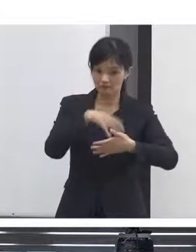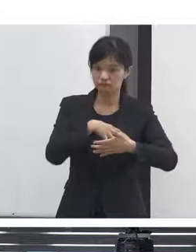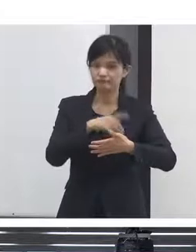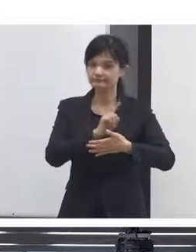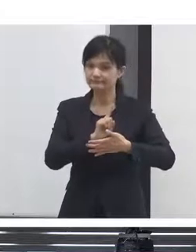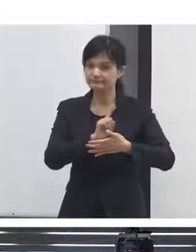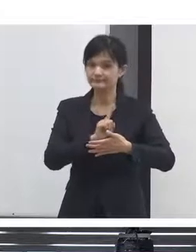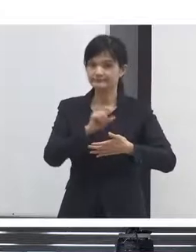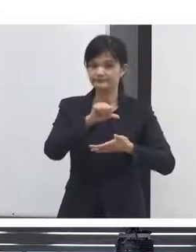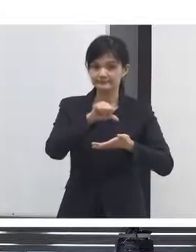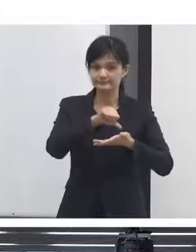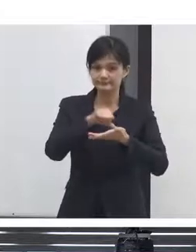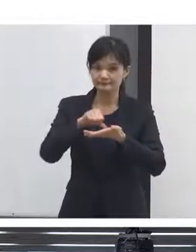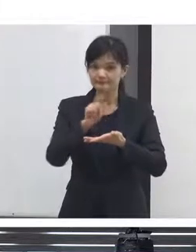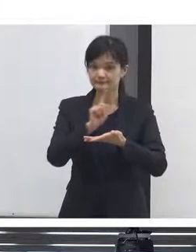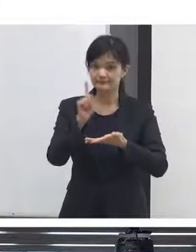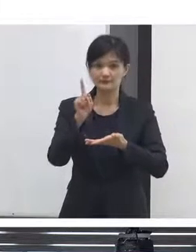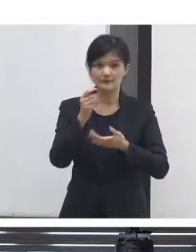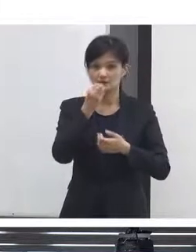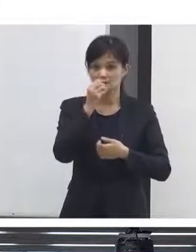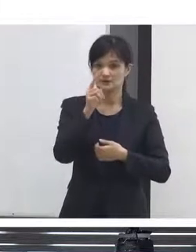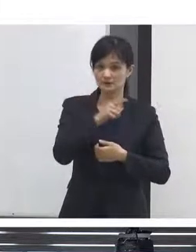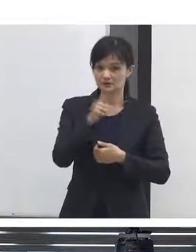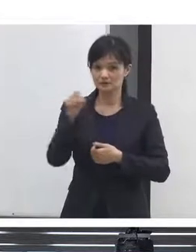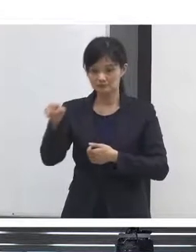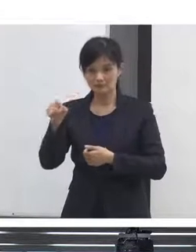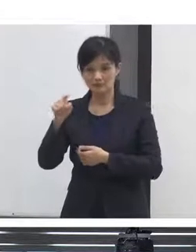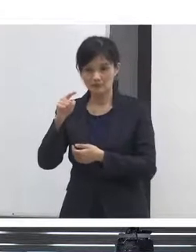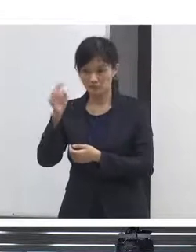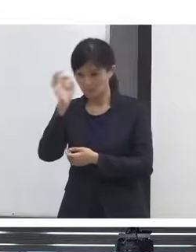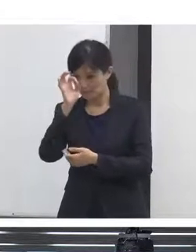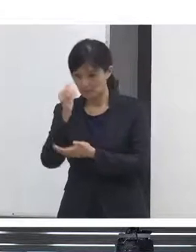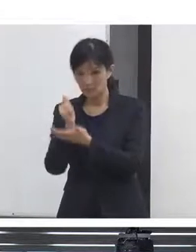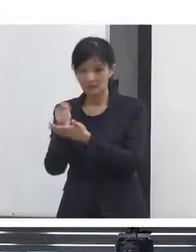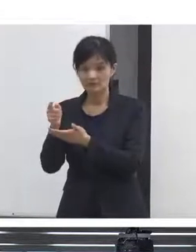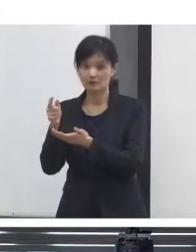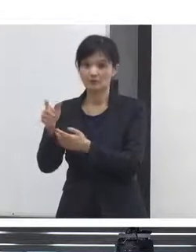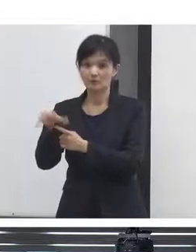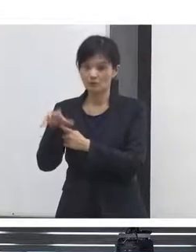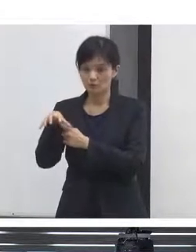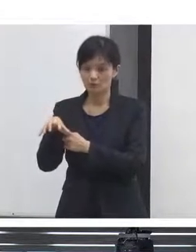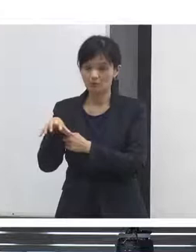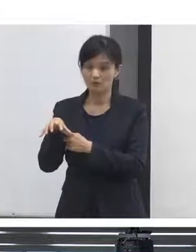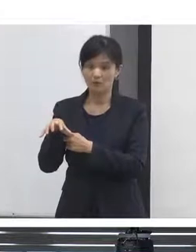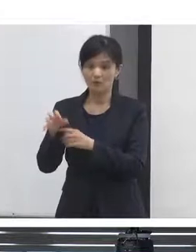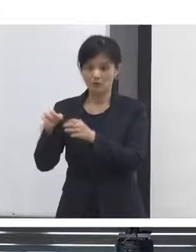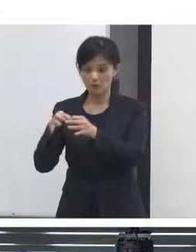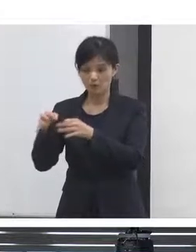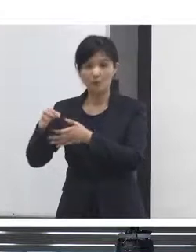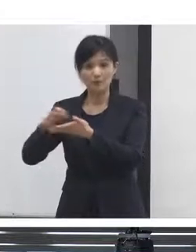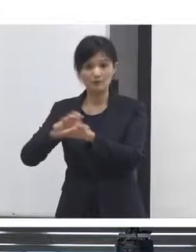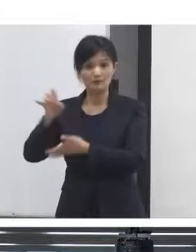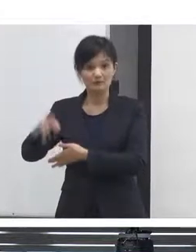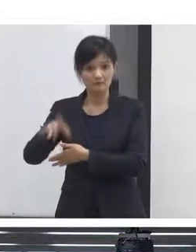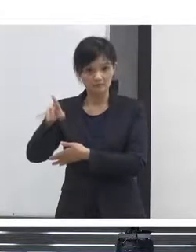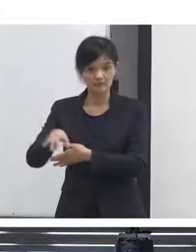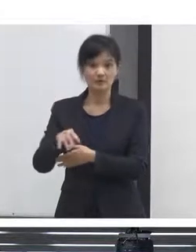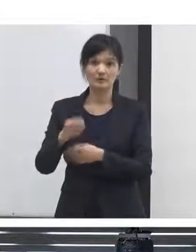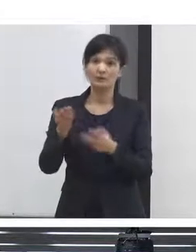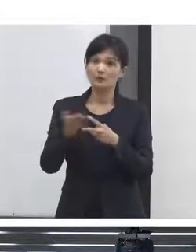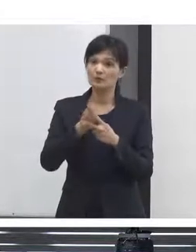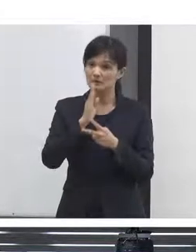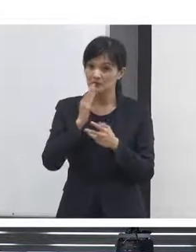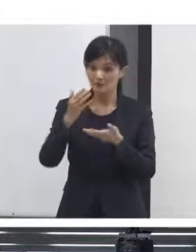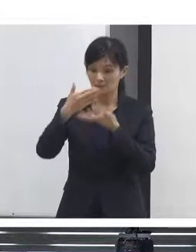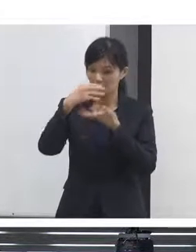产品能够对应上的时候，我们就可以用食材来查询农产品，然后就可以告诉他这个农产品在哪一个商店有卖。然后是在哪一个餐厅有